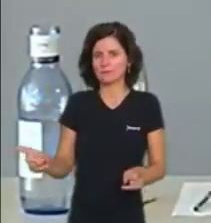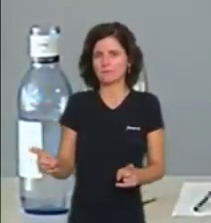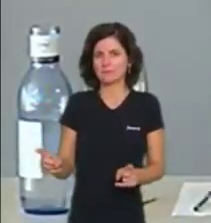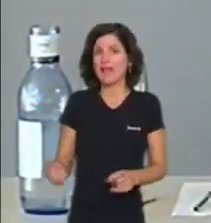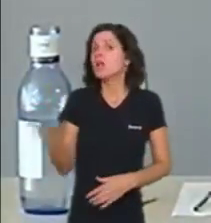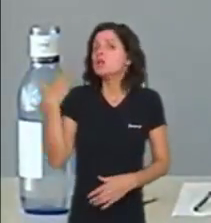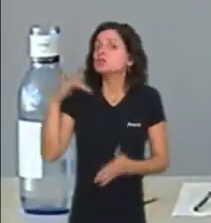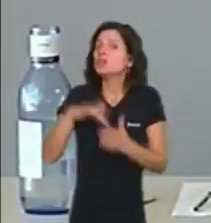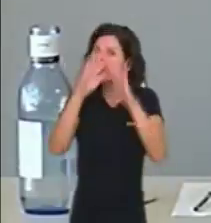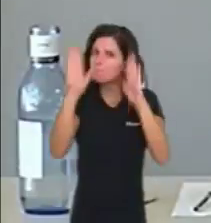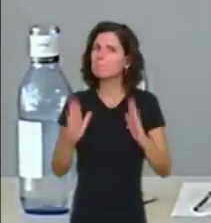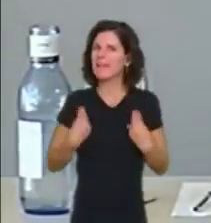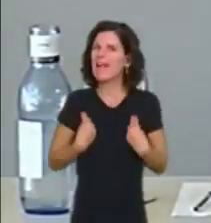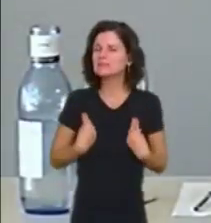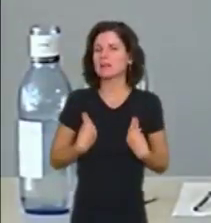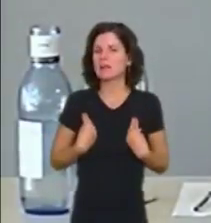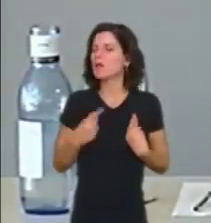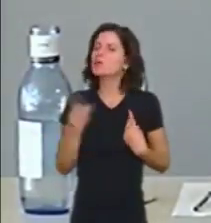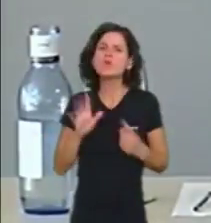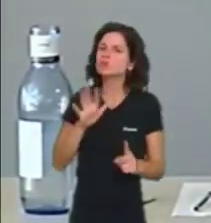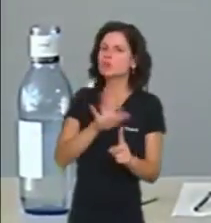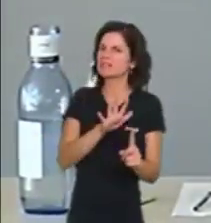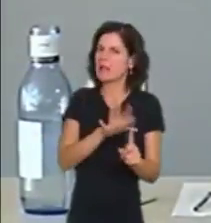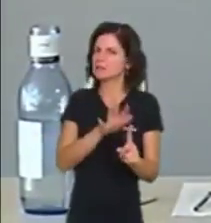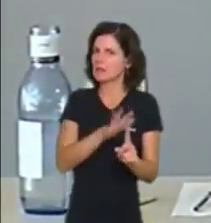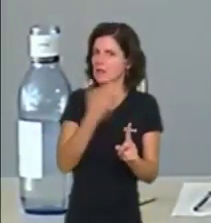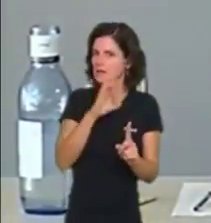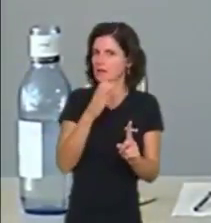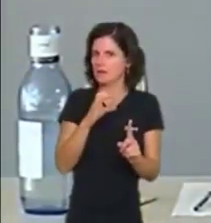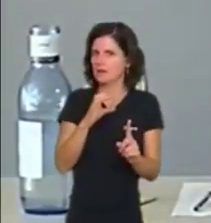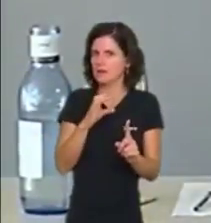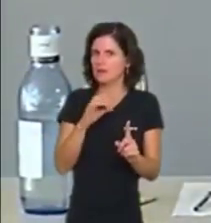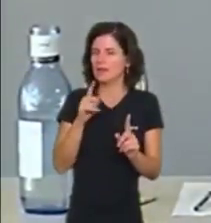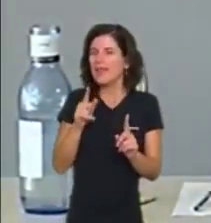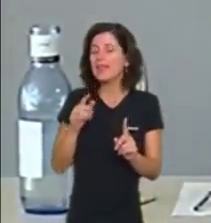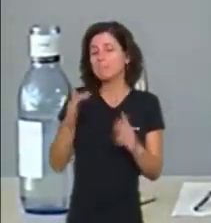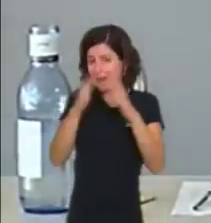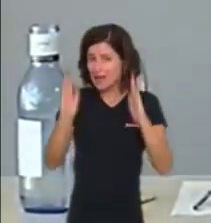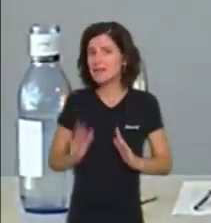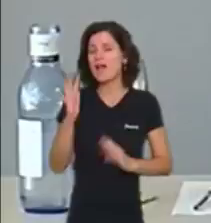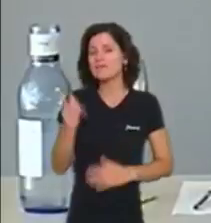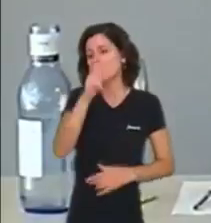de l'altre dia en ma casa no és un escratge. L'altre dia en ma casa n'hi havia uns feixistes